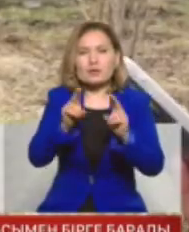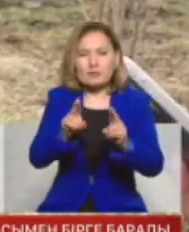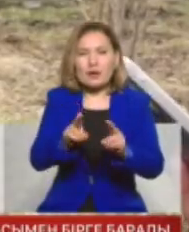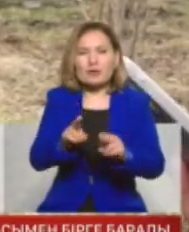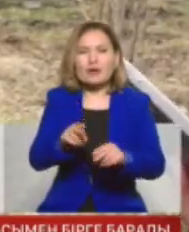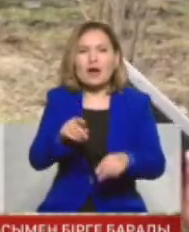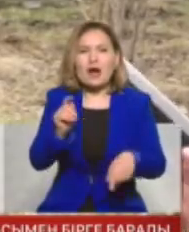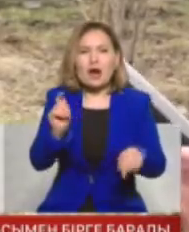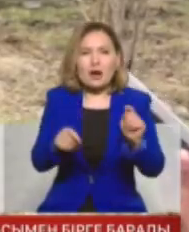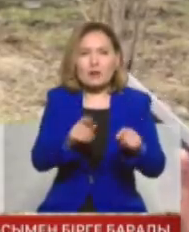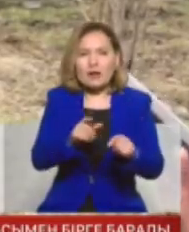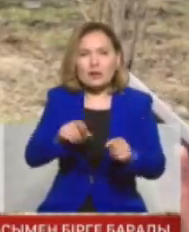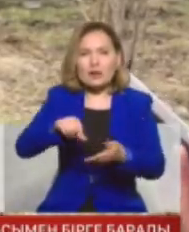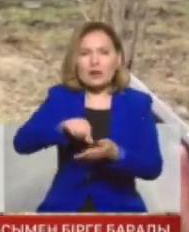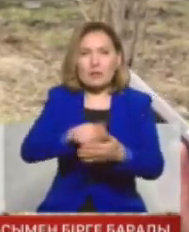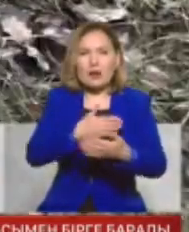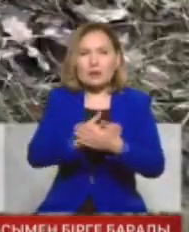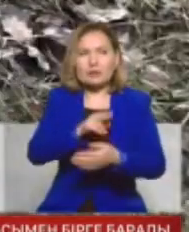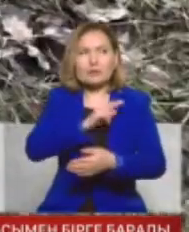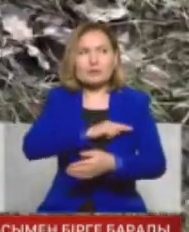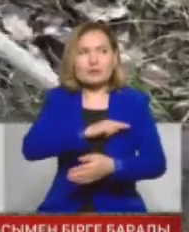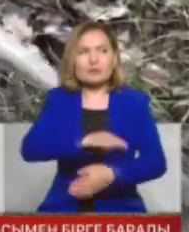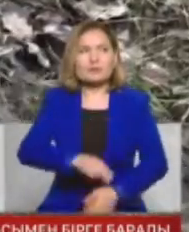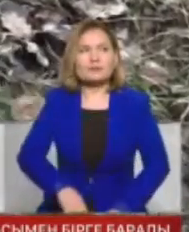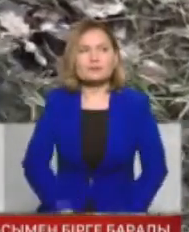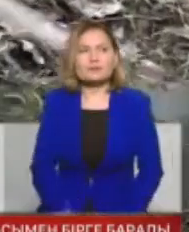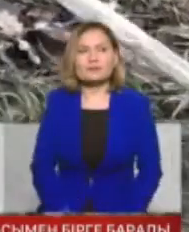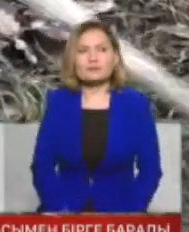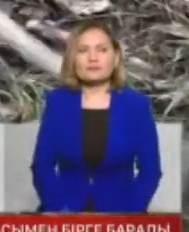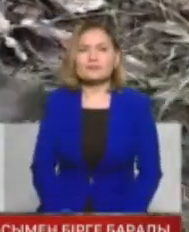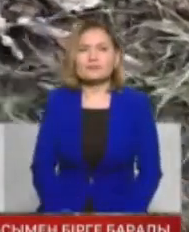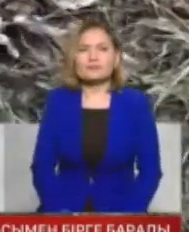көршілер шығып жұмыс істеп жатырмыз.